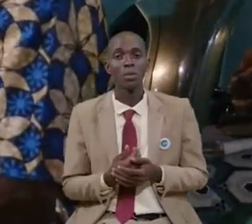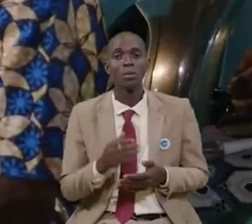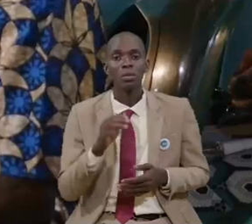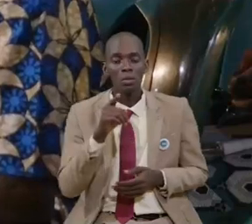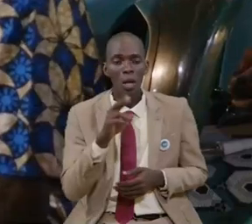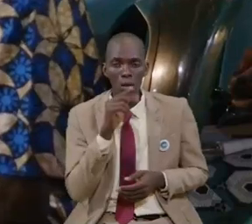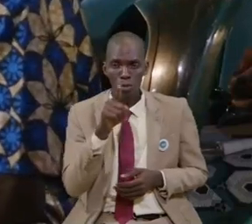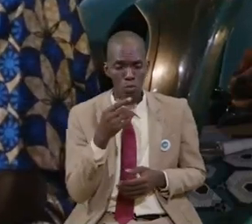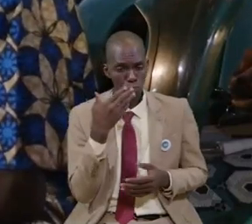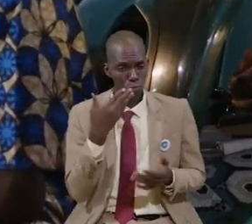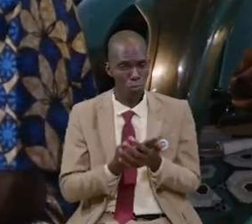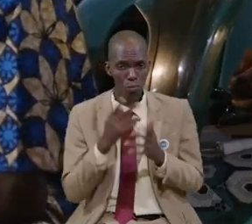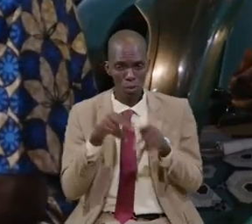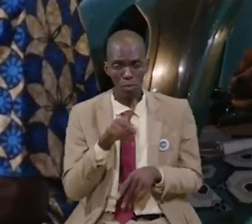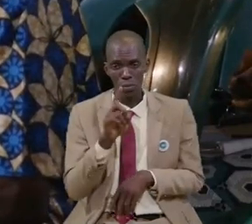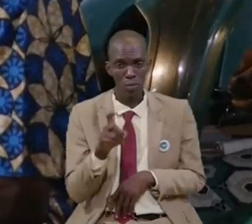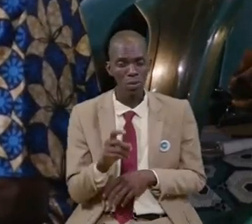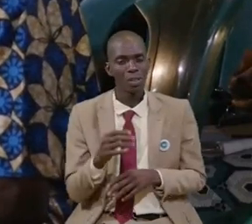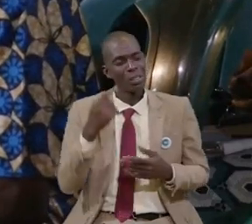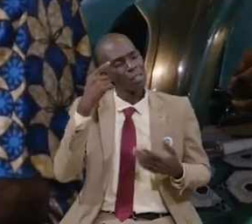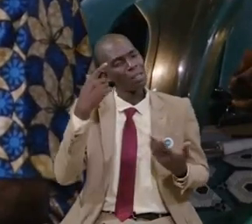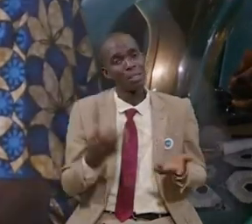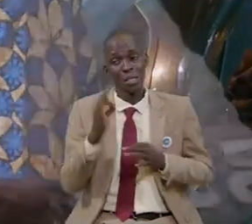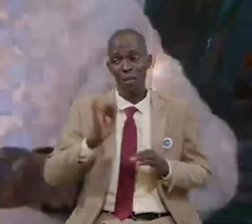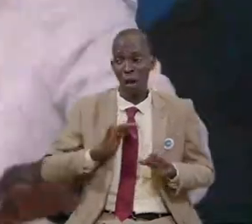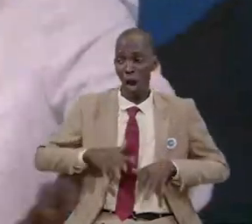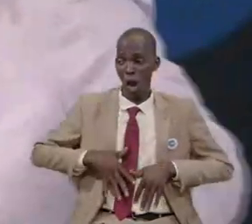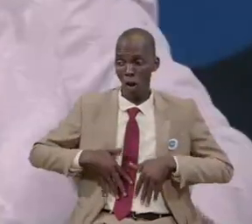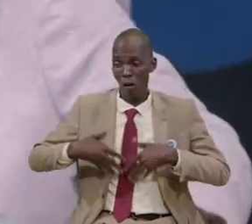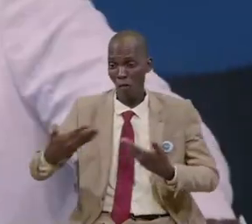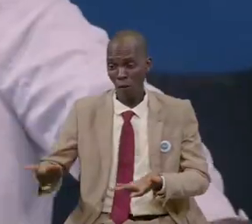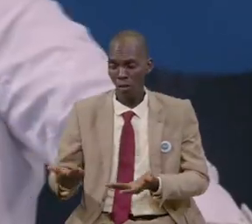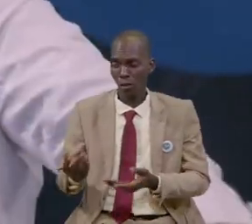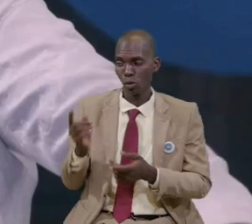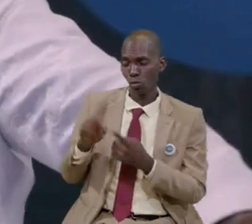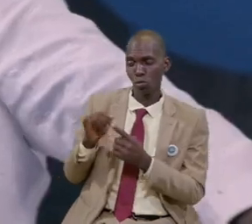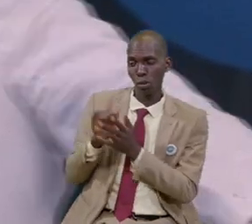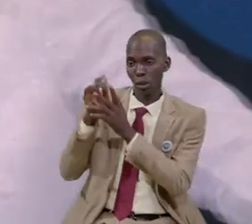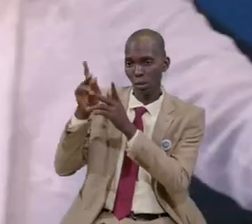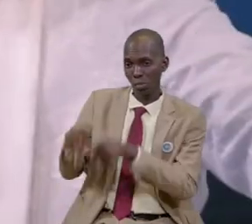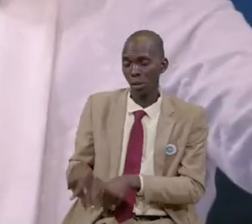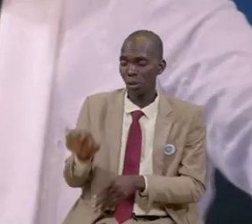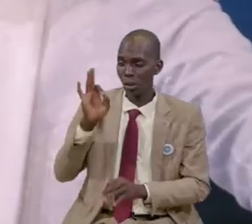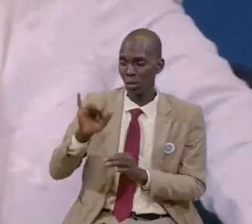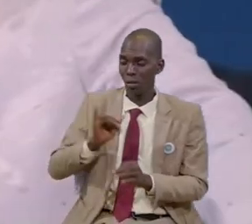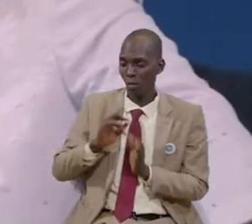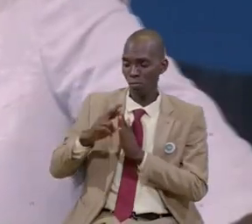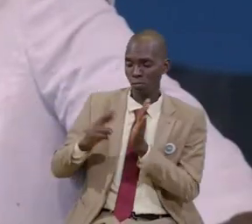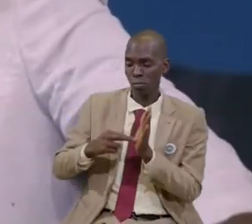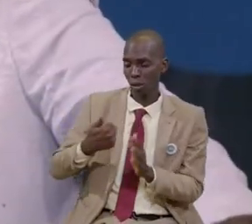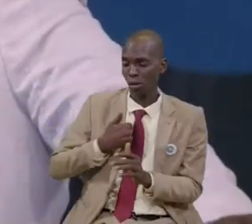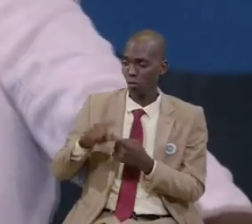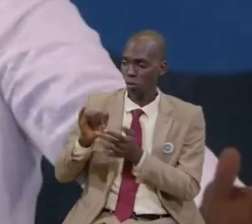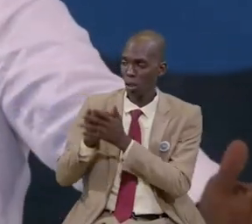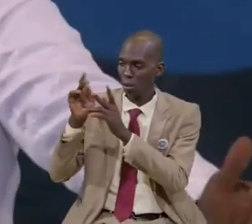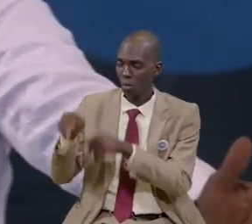mais sors de cela. Es-tu une bonne personne? Si je confesse cela, si je fais la restitution, ils vont dire que